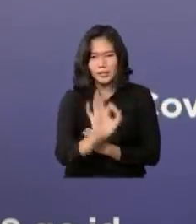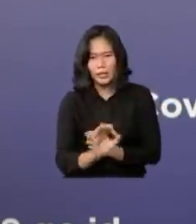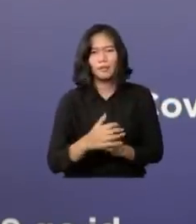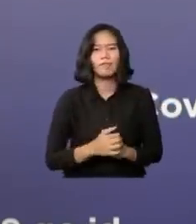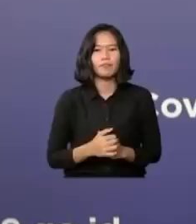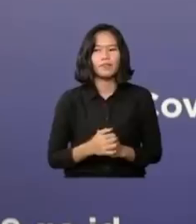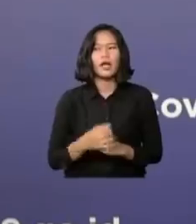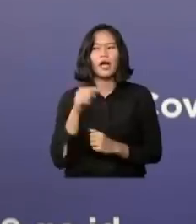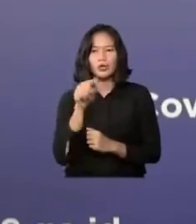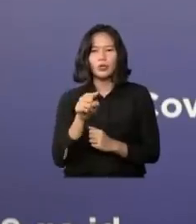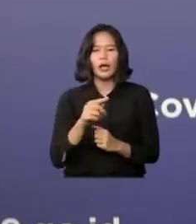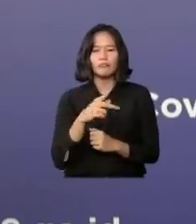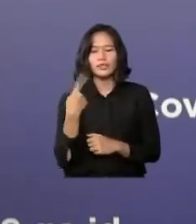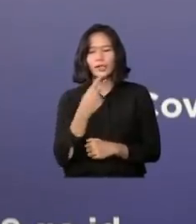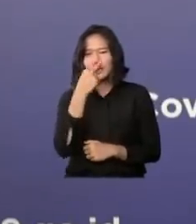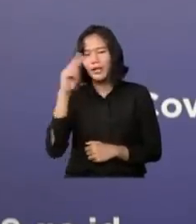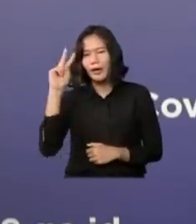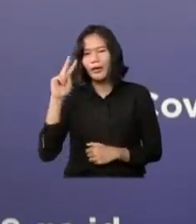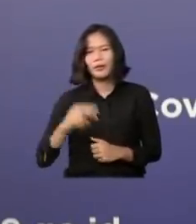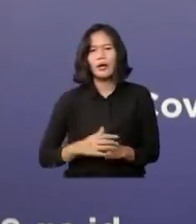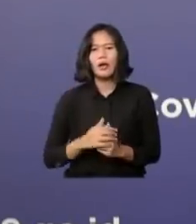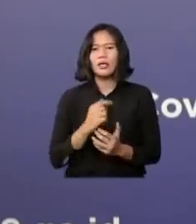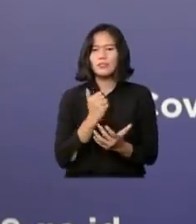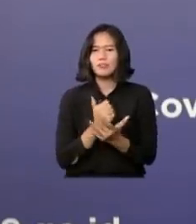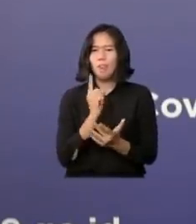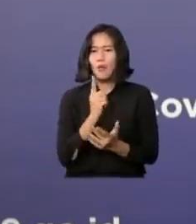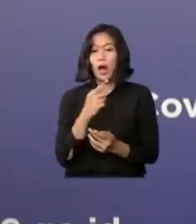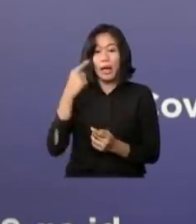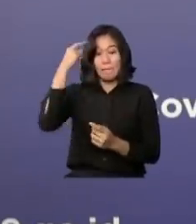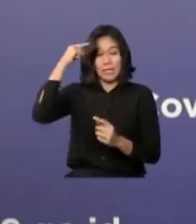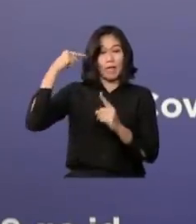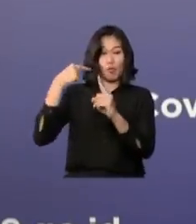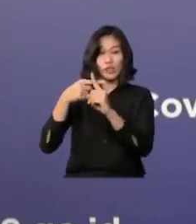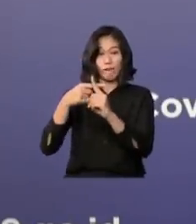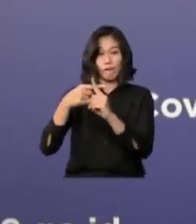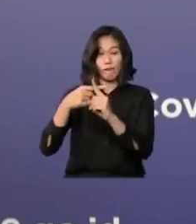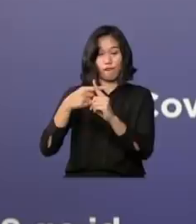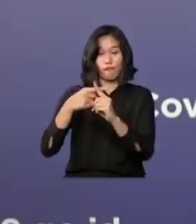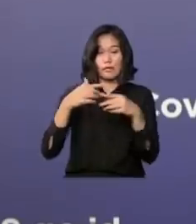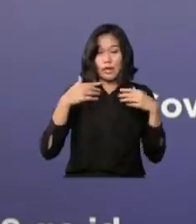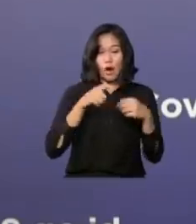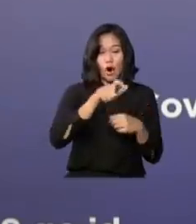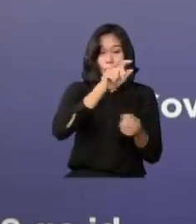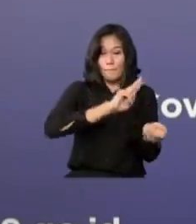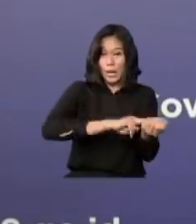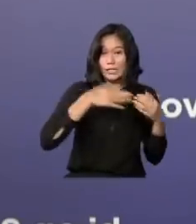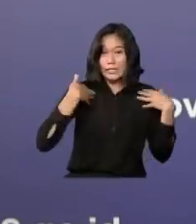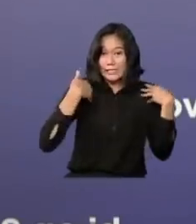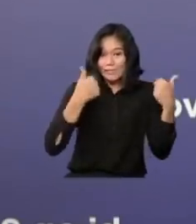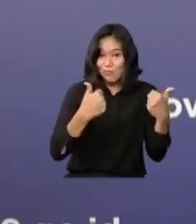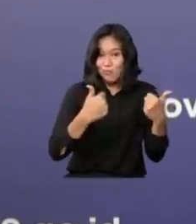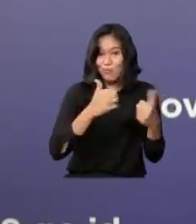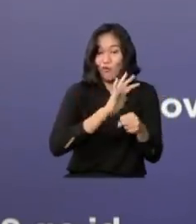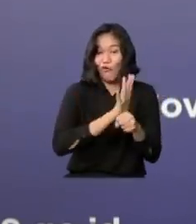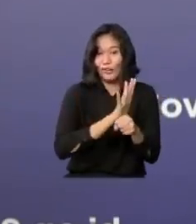Ini yang kemudian kita yakini bahwa optimisme kita, kesembuhan pasien dengan